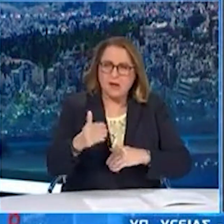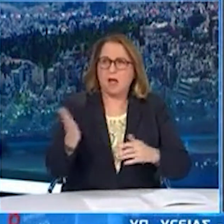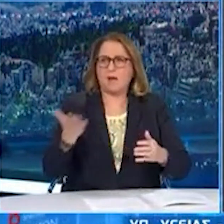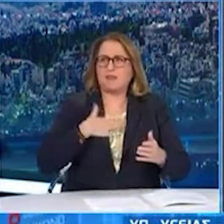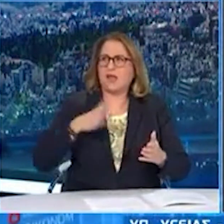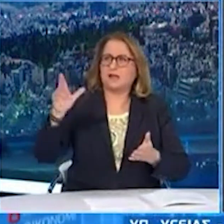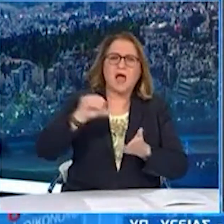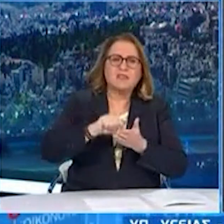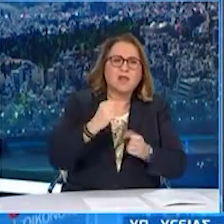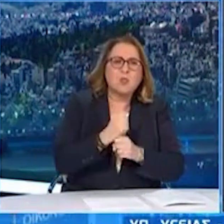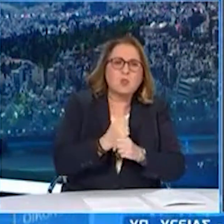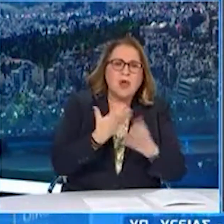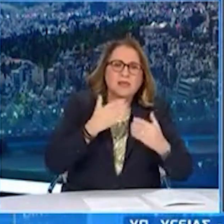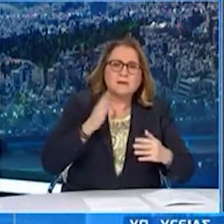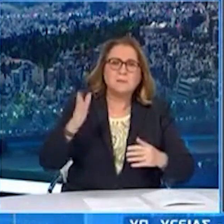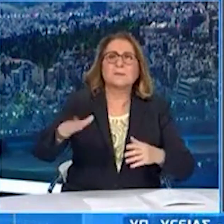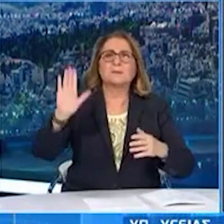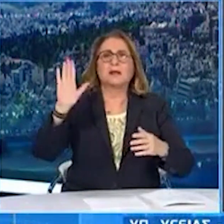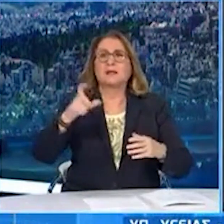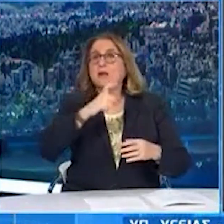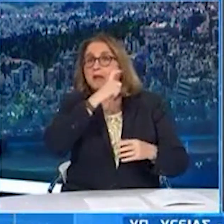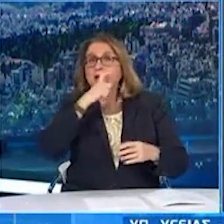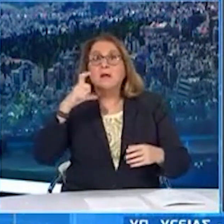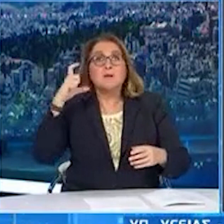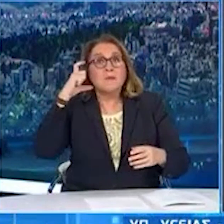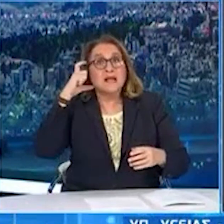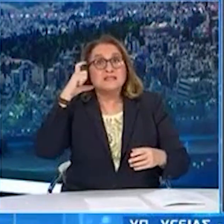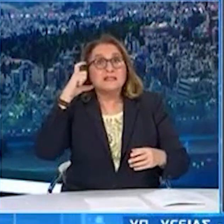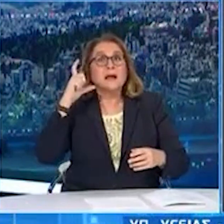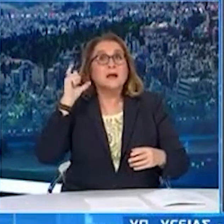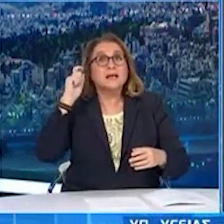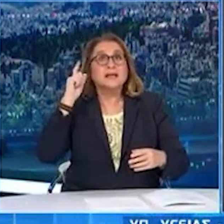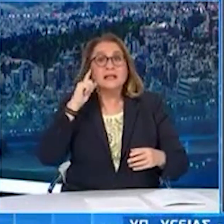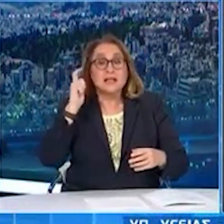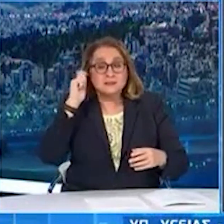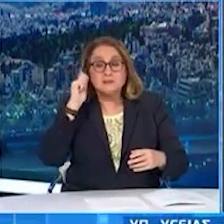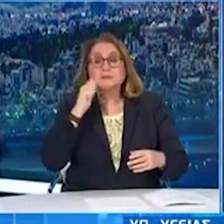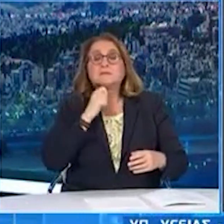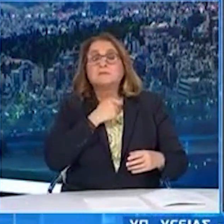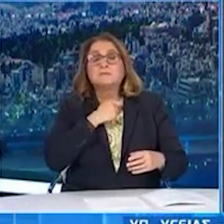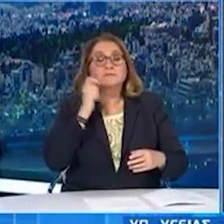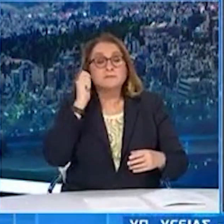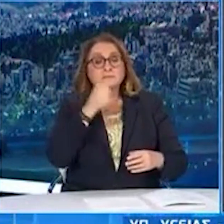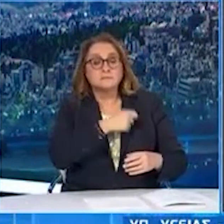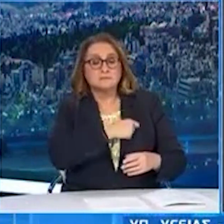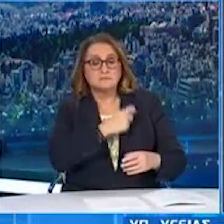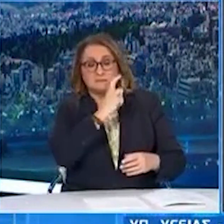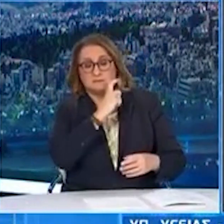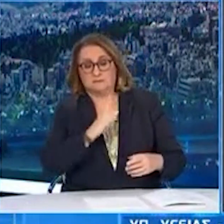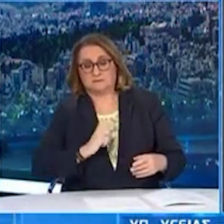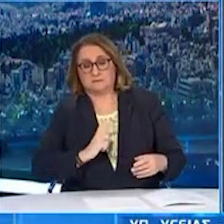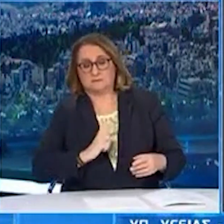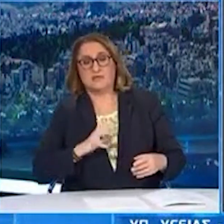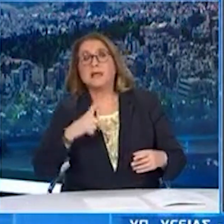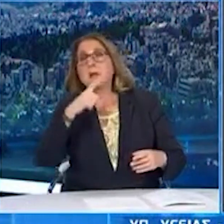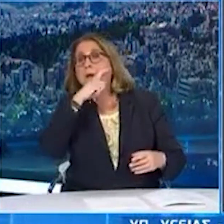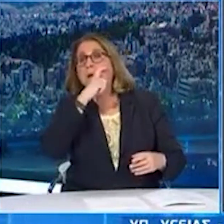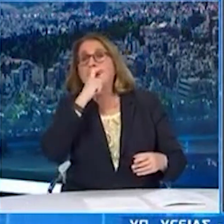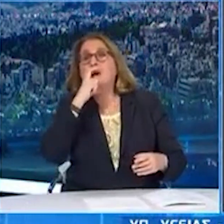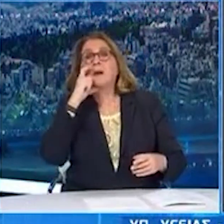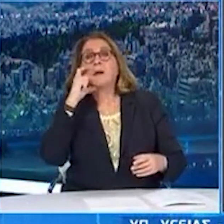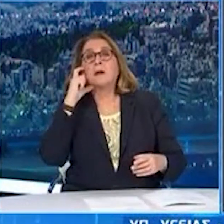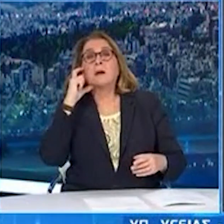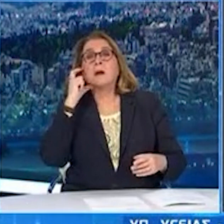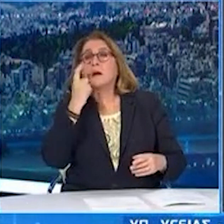τρόπο, κρεμασμένη κάτω. Ή το δείχνω, πρέπει να το δείξω, ή κάτω από τη μύτη. Πολλούς ανθρώπους βλέπουν ότι έχουν τη μάσκα κάτω από τη μύτη. Με